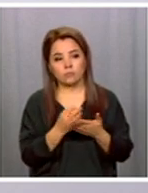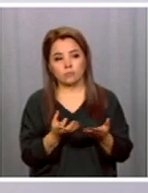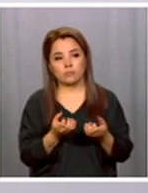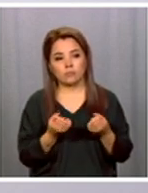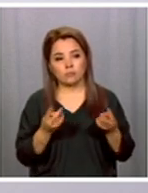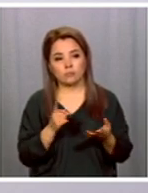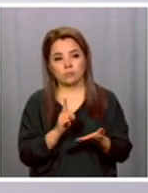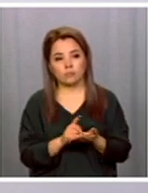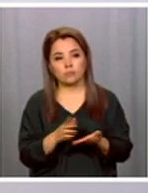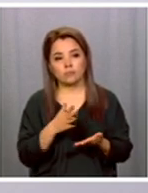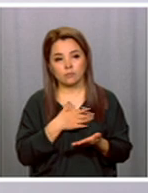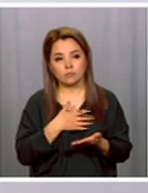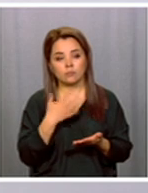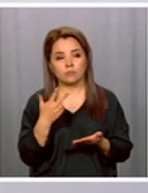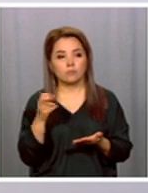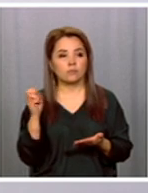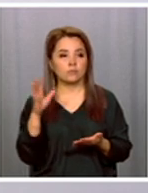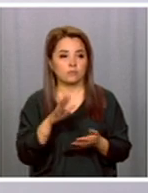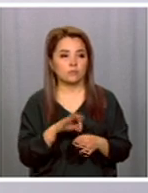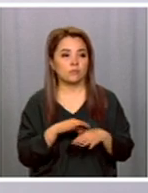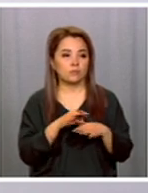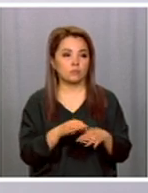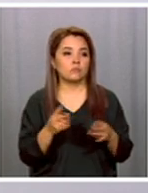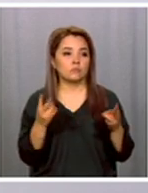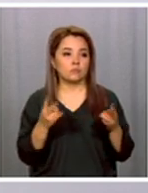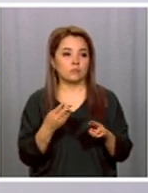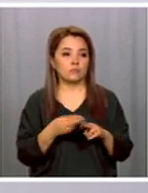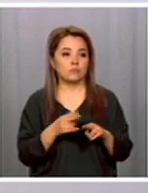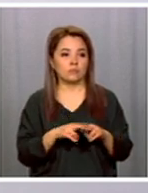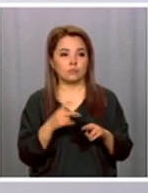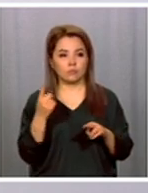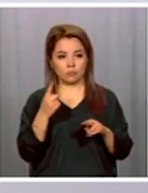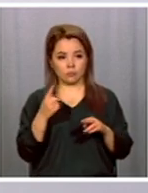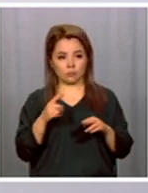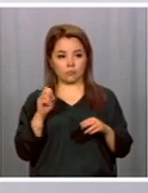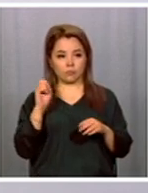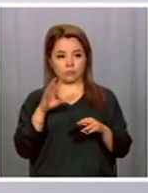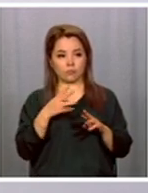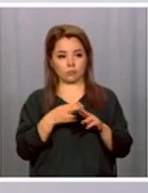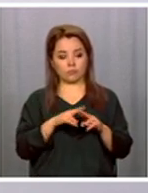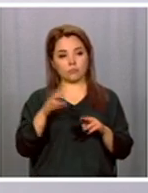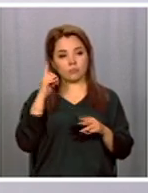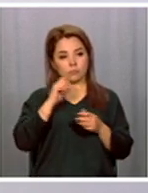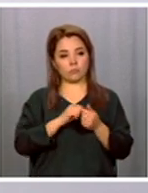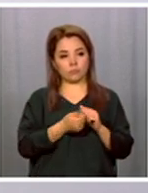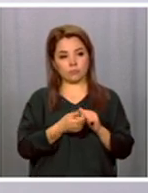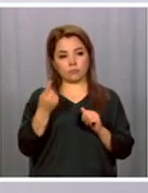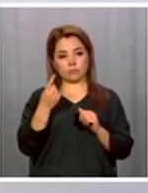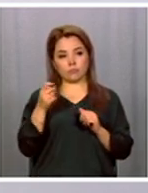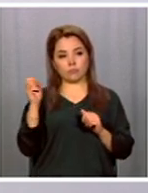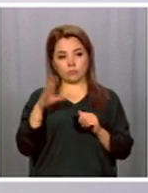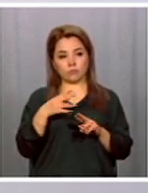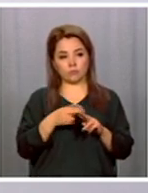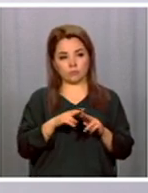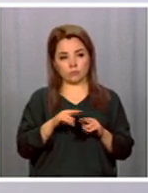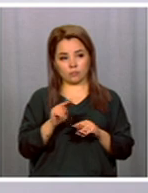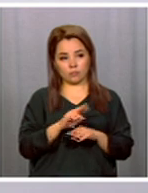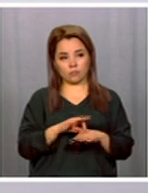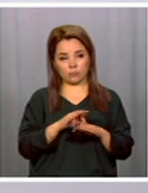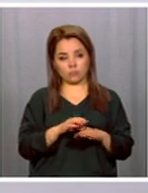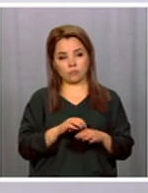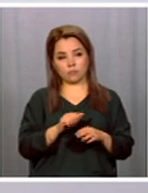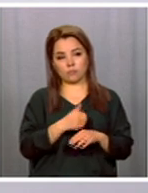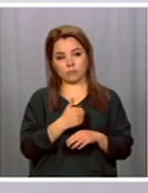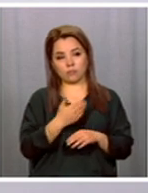үшін біз үш сәуле жүргізуіміз керек екен. Бірінші сәуле, есімізде сақтаймыз, бірінші сәуле бізде кетеді, бас